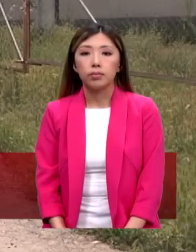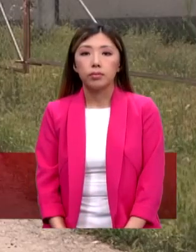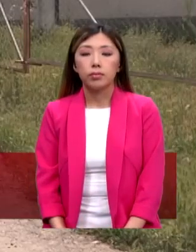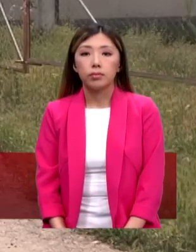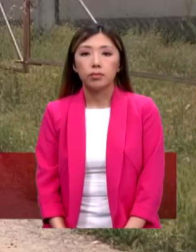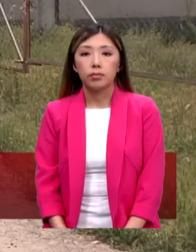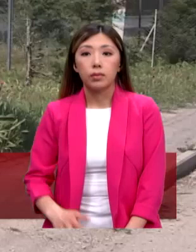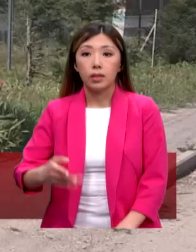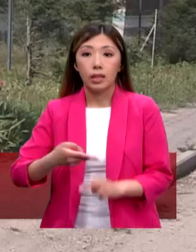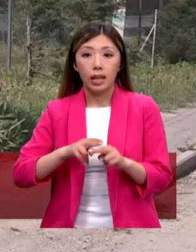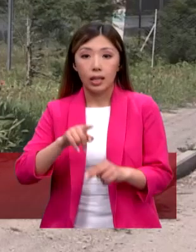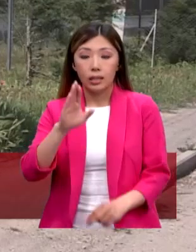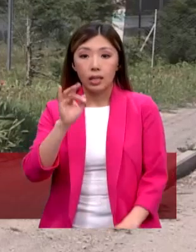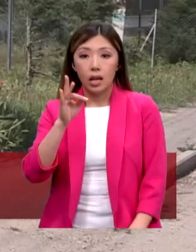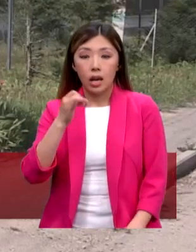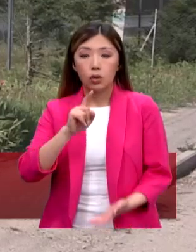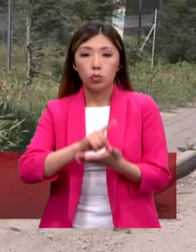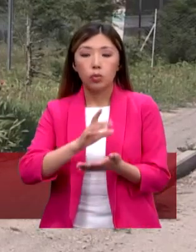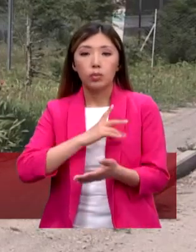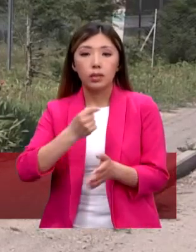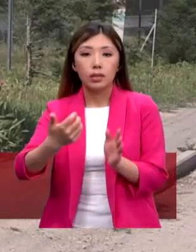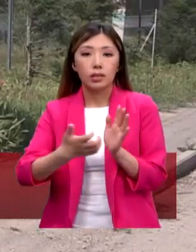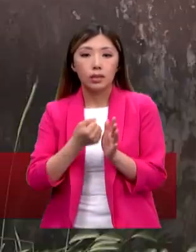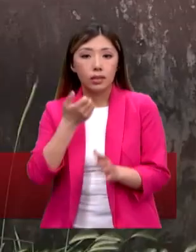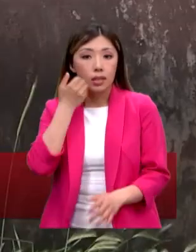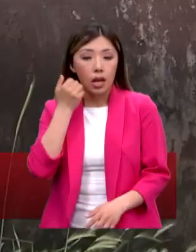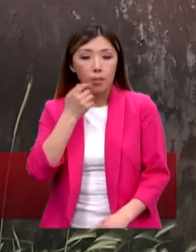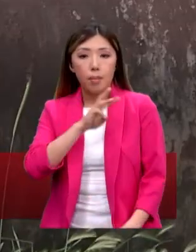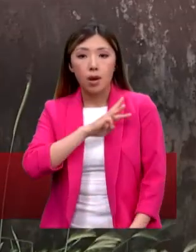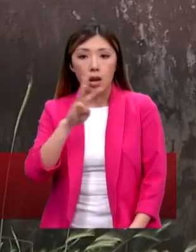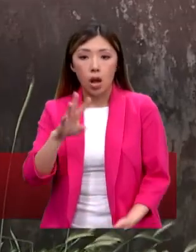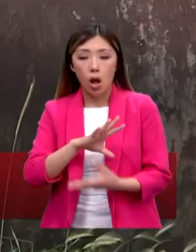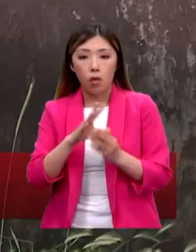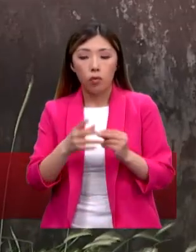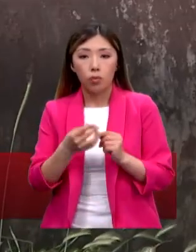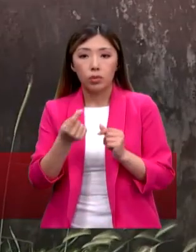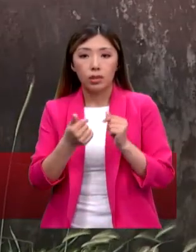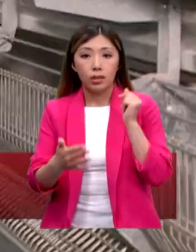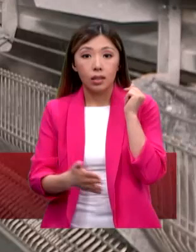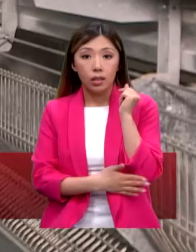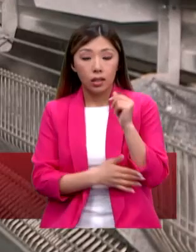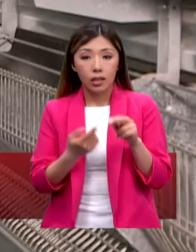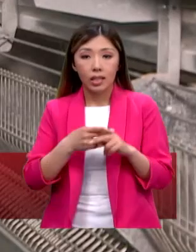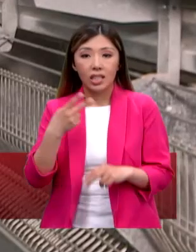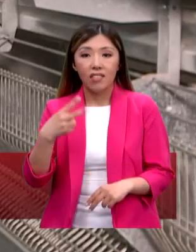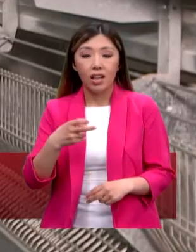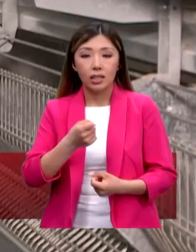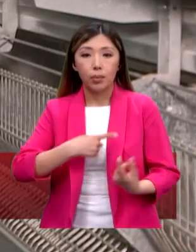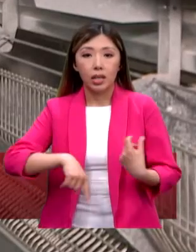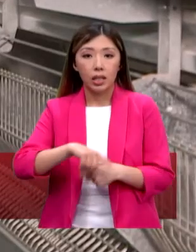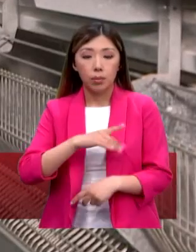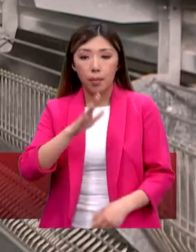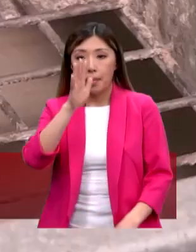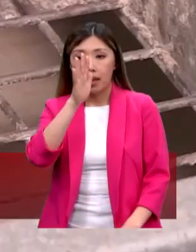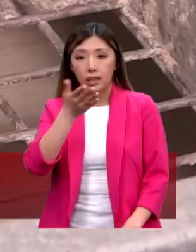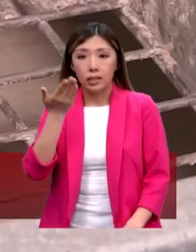Эти сараи должны были приносить миллионы, а пока приносят птицеводам только убытки и головную боль. 20 предпринимателей Толибийского района 5 лет